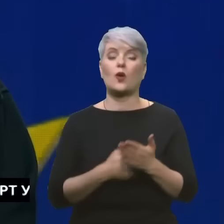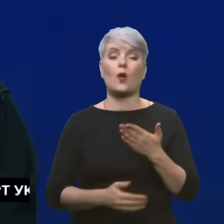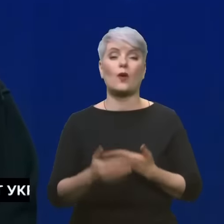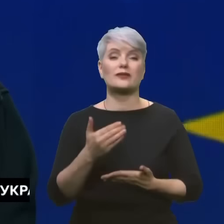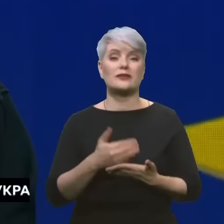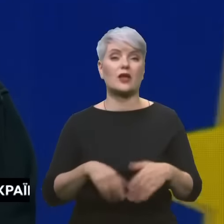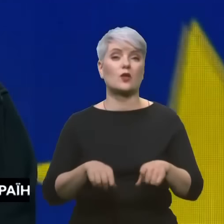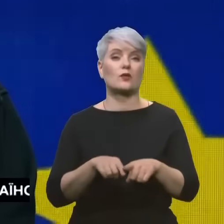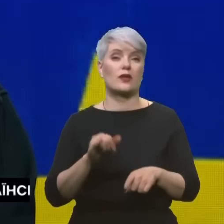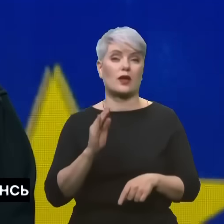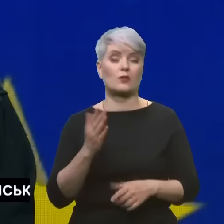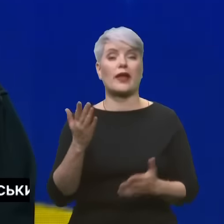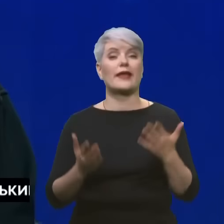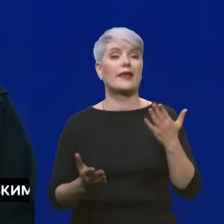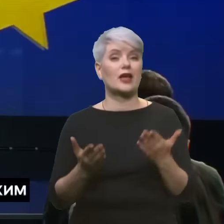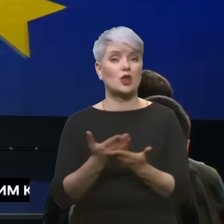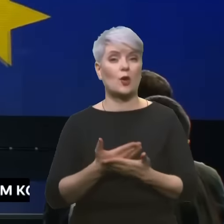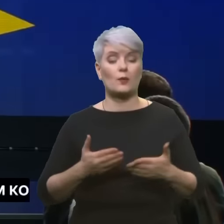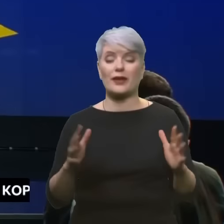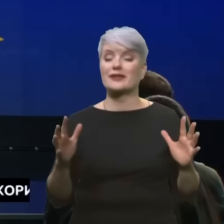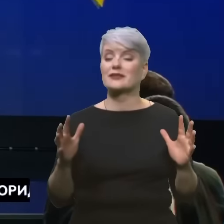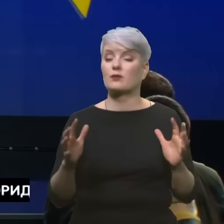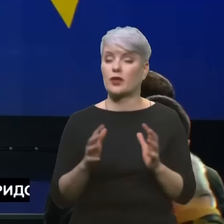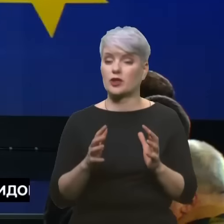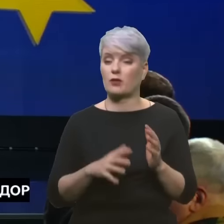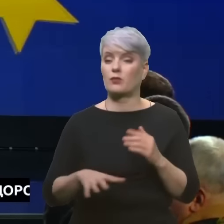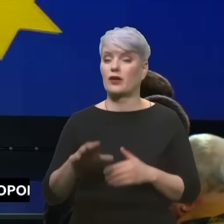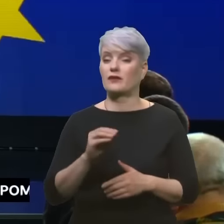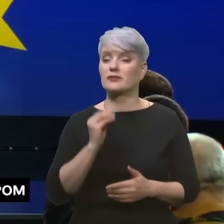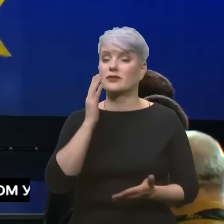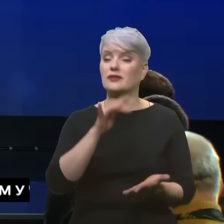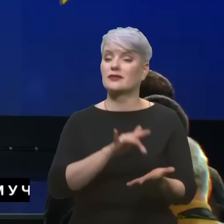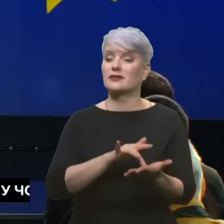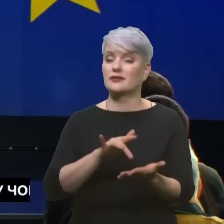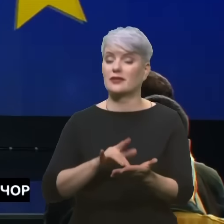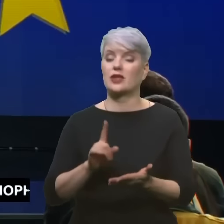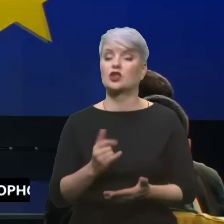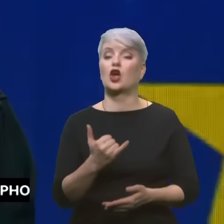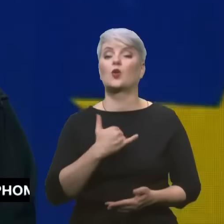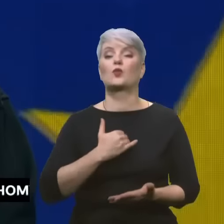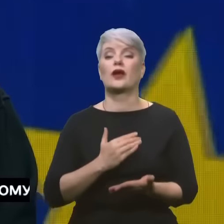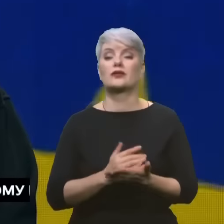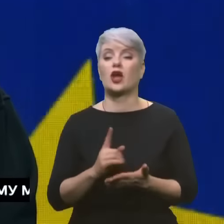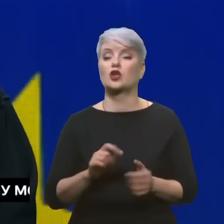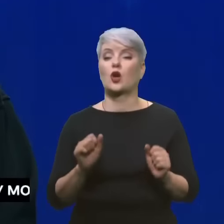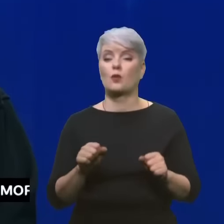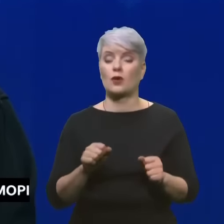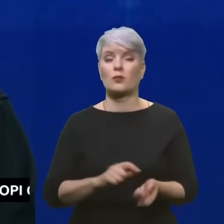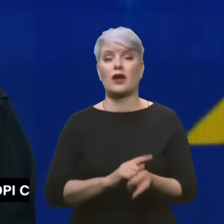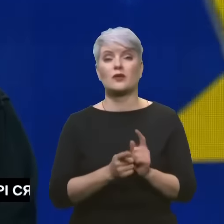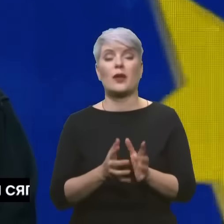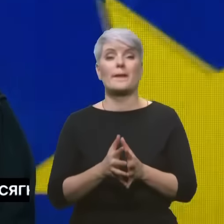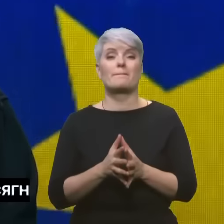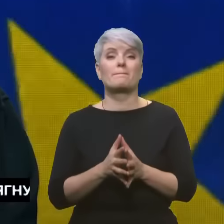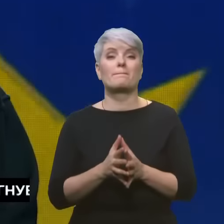буде. І якщо ми збережемо всі ці цілі, все, що в нас є, все, що ми можемо, а зробимо набагато більше,